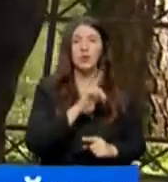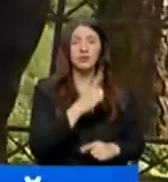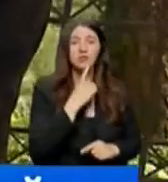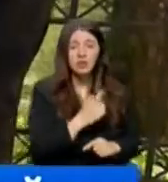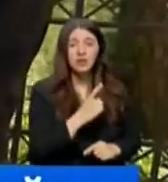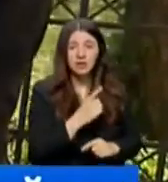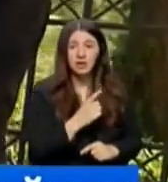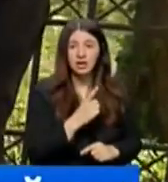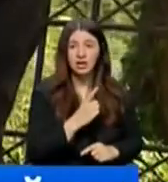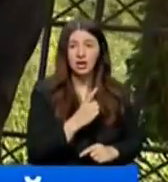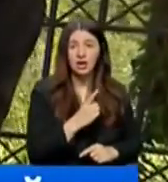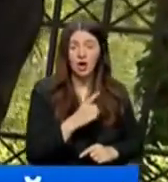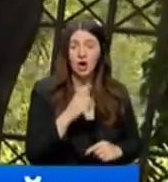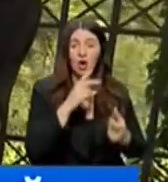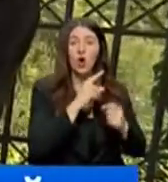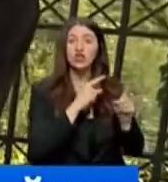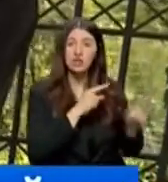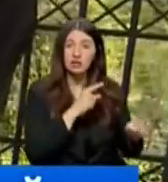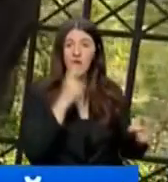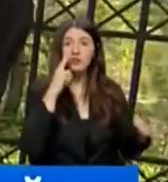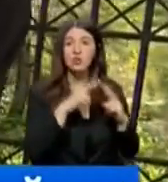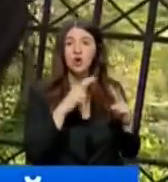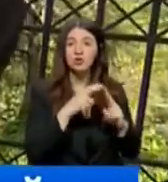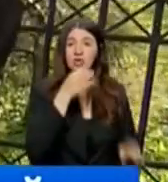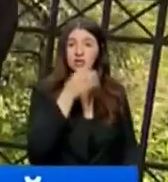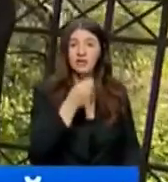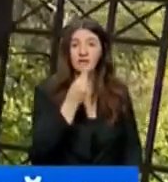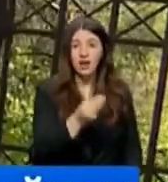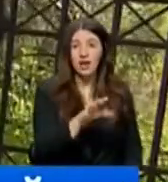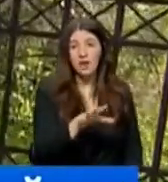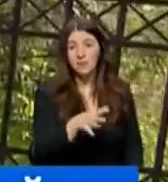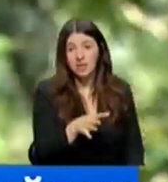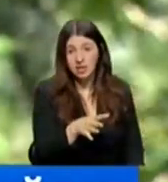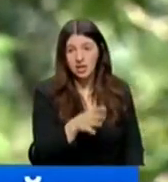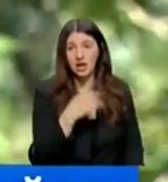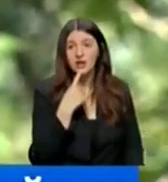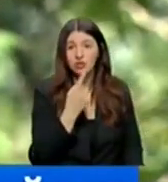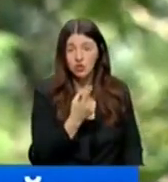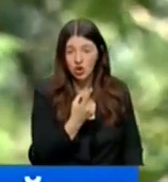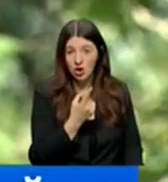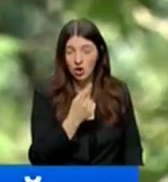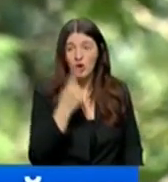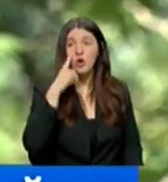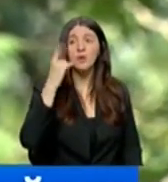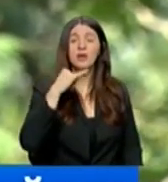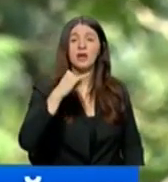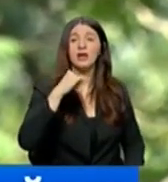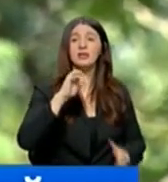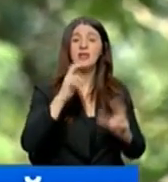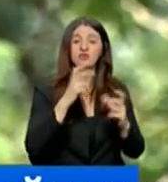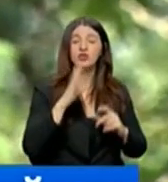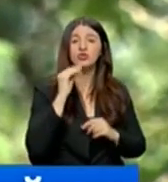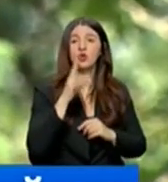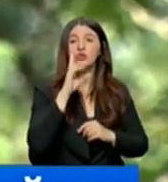ki Öcalan'a görüş izni verilebilir diyor. Hükümete yakın televizyonlarda